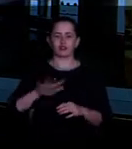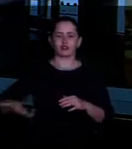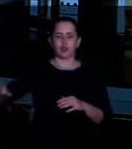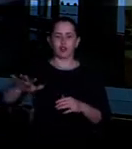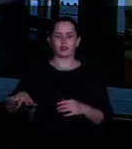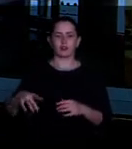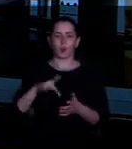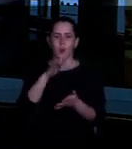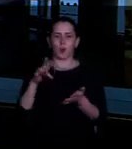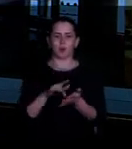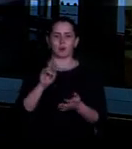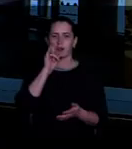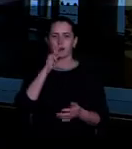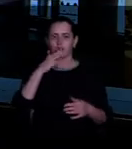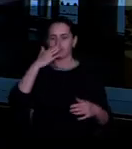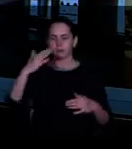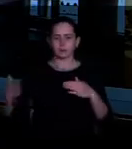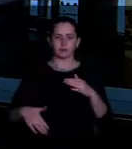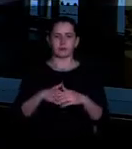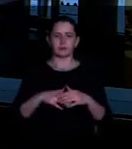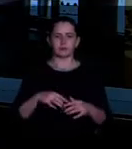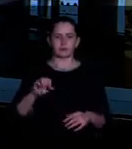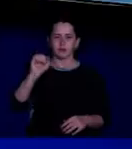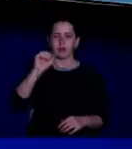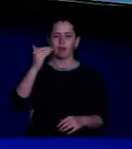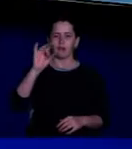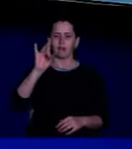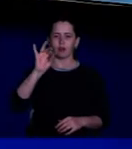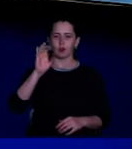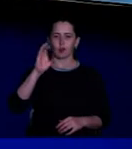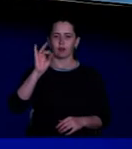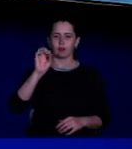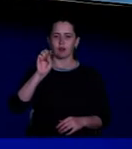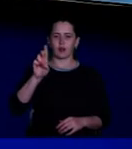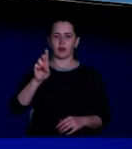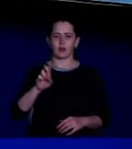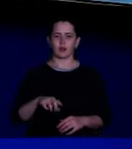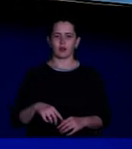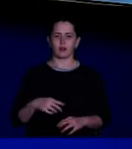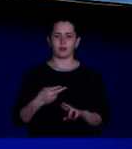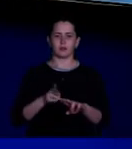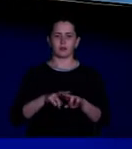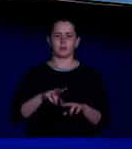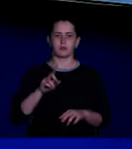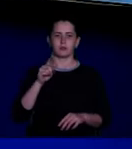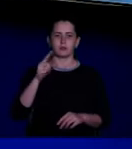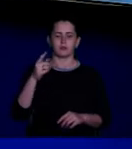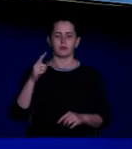города Самарканд, возле городища Афросиаб. Здание музея было построено